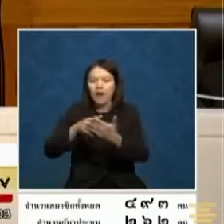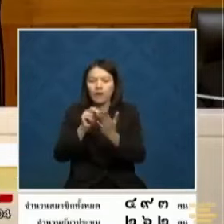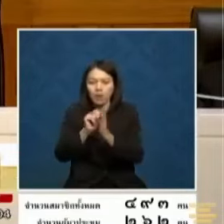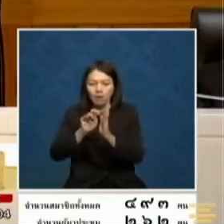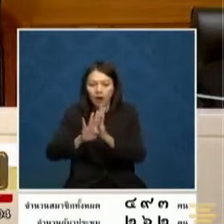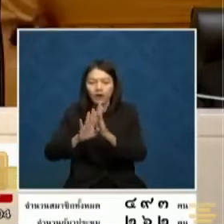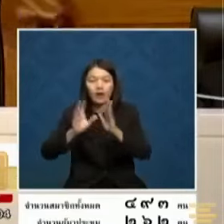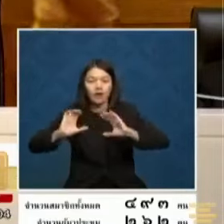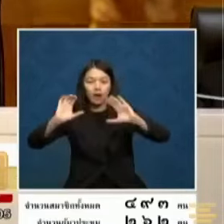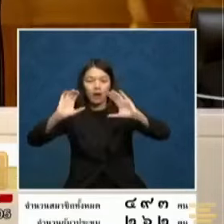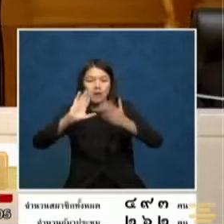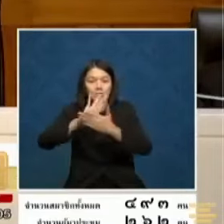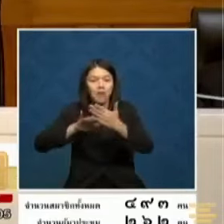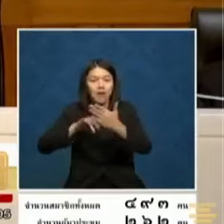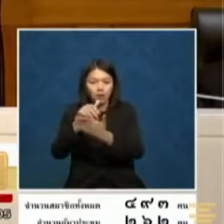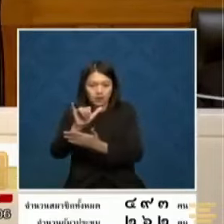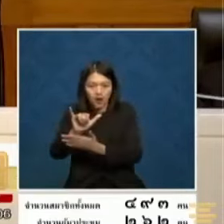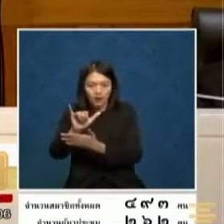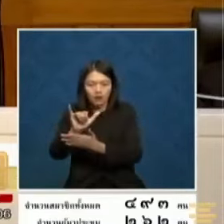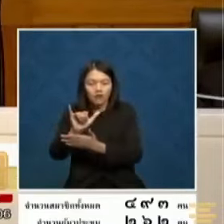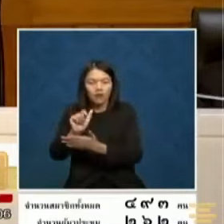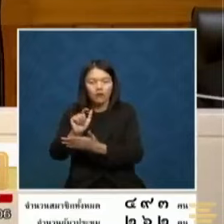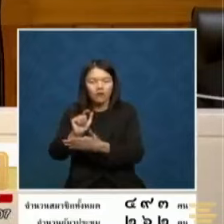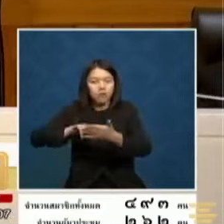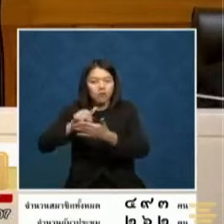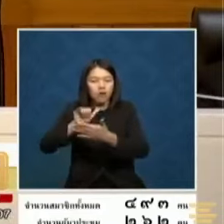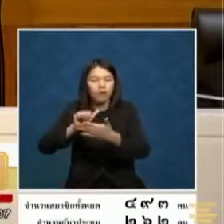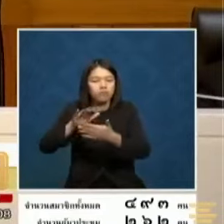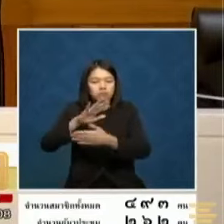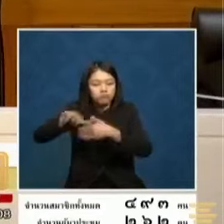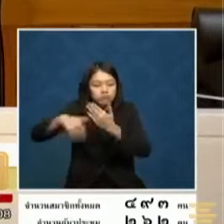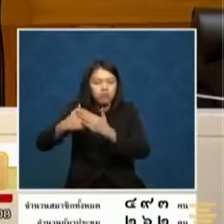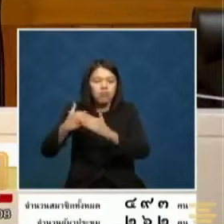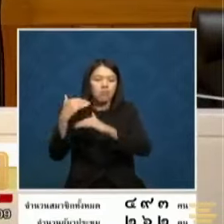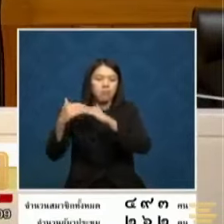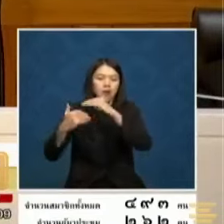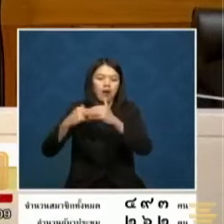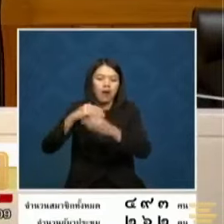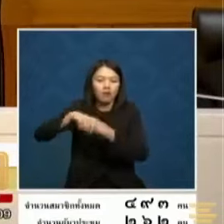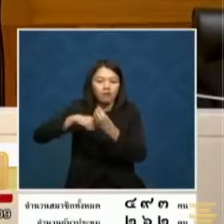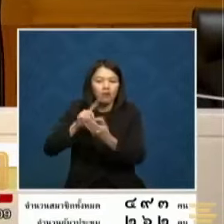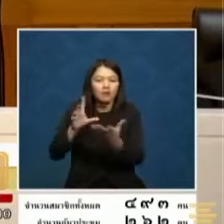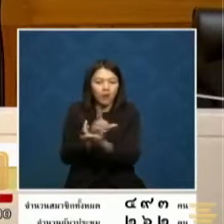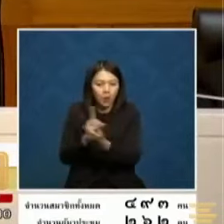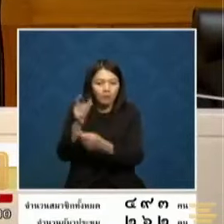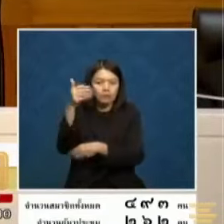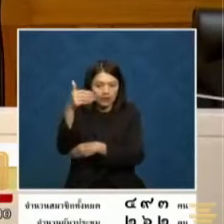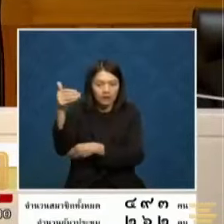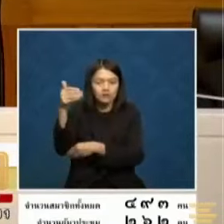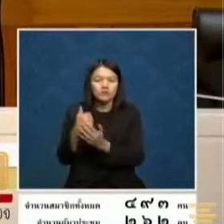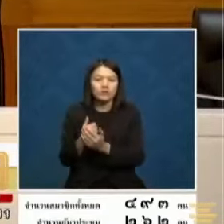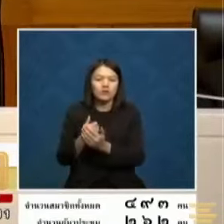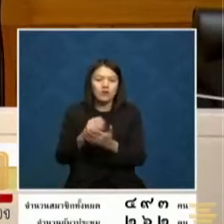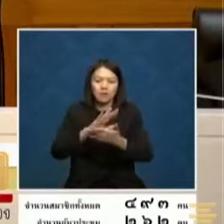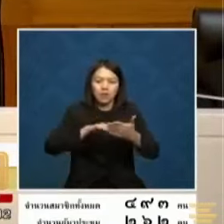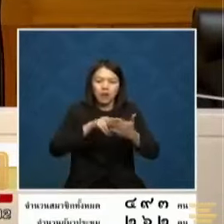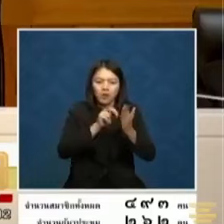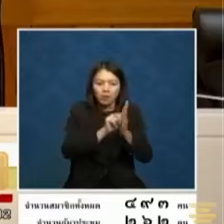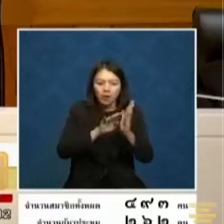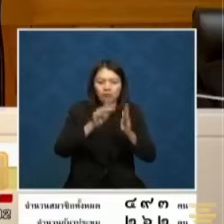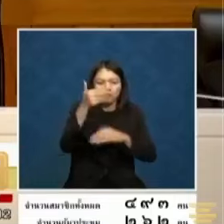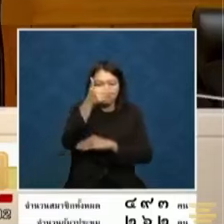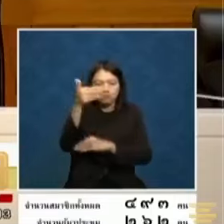มหมดแล้วนะถึงวันนี้ยังไม่ได้คำตอบเลยนะอันนี้คือภาพรวมการอภิปรายครับ เพราะฉะนั้นสุดท้ายแล้วภาพรว